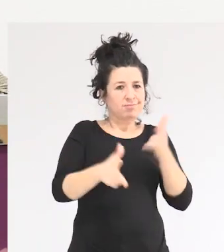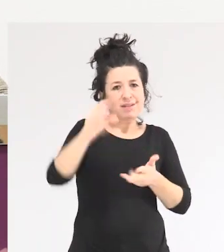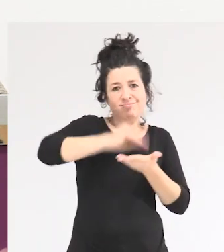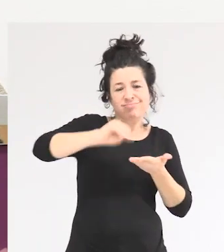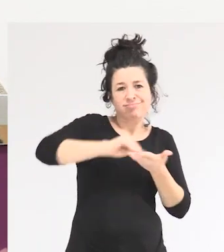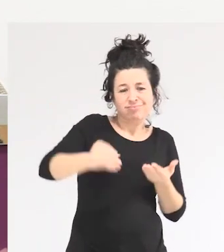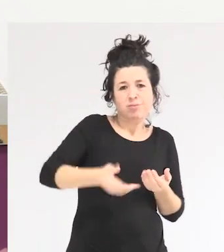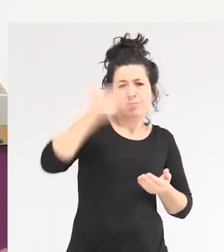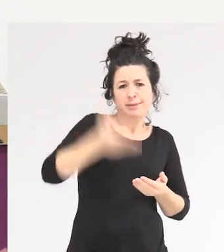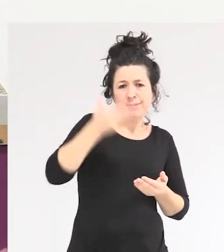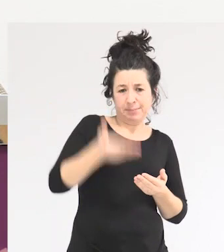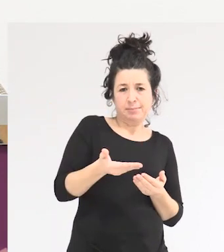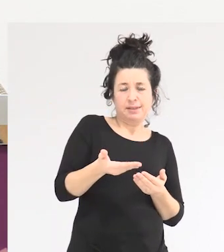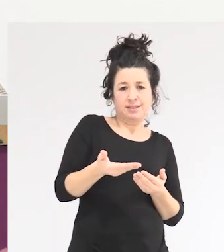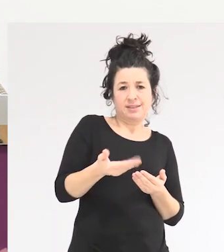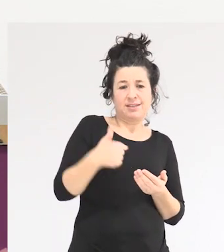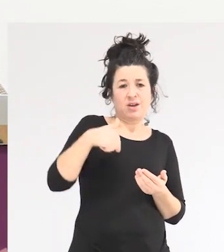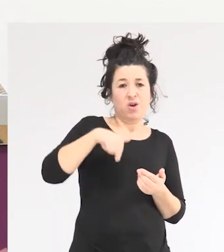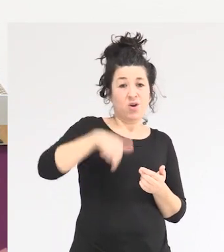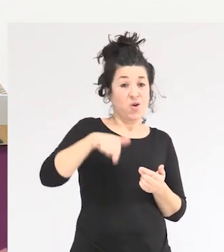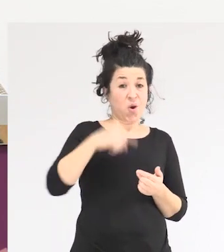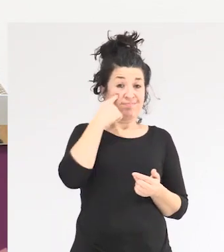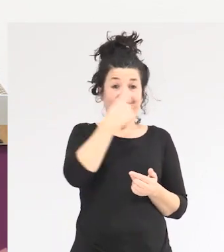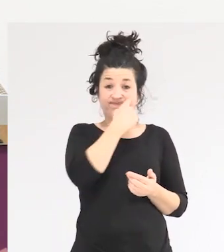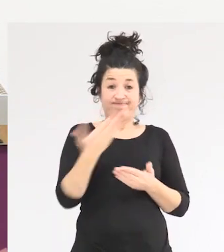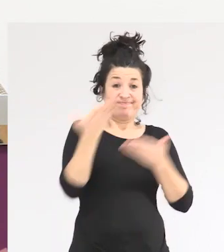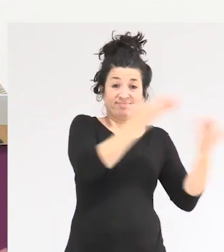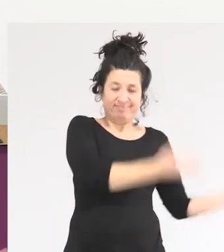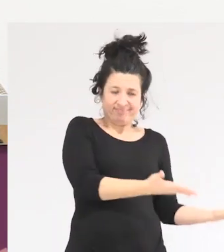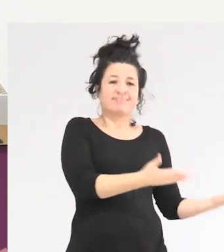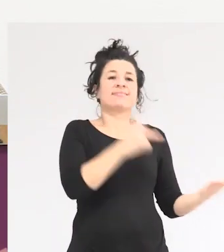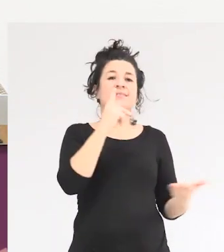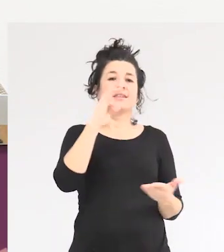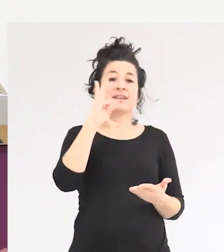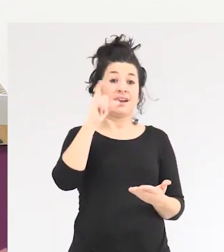ez? Eta horren lekuko gaur hemen gurekin Katixa egotea, ez?